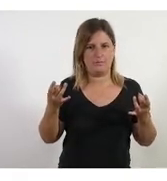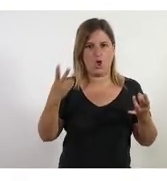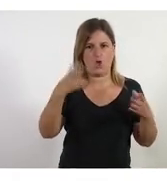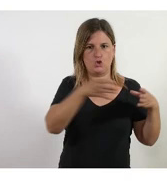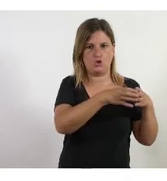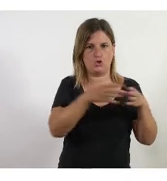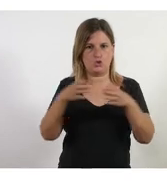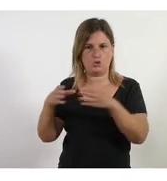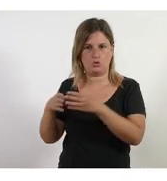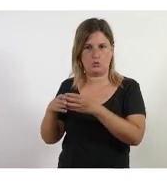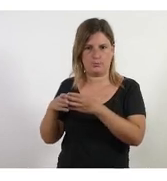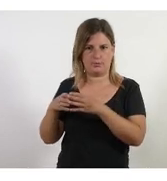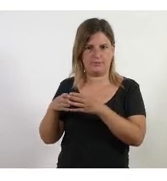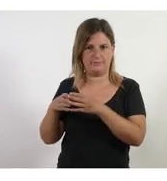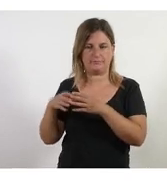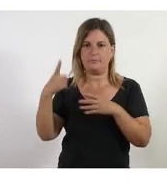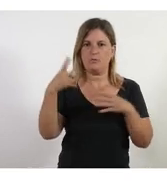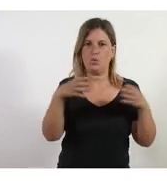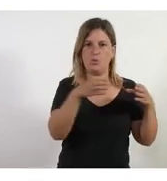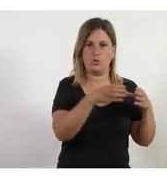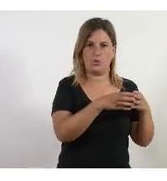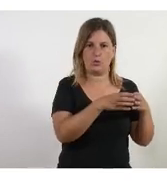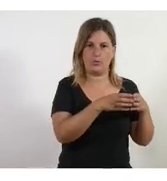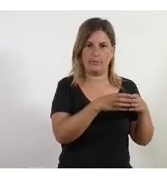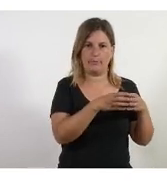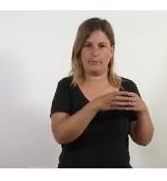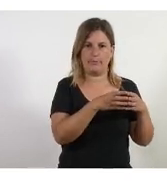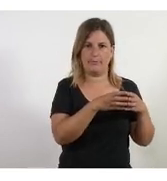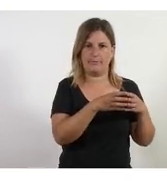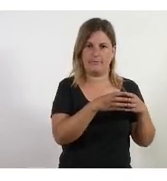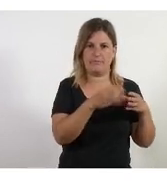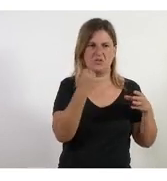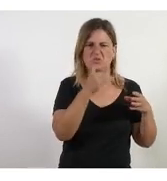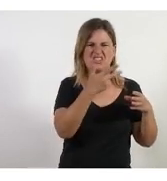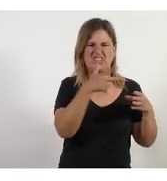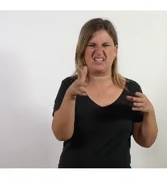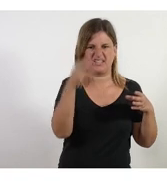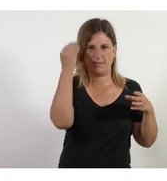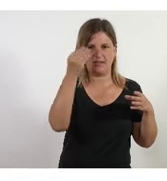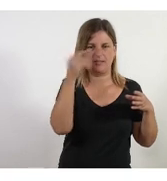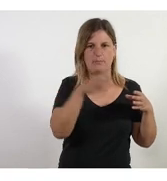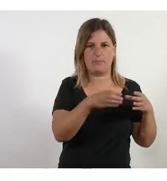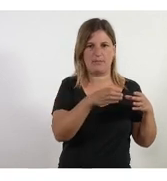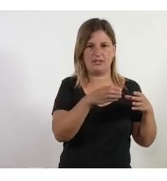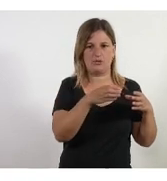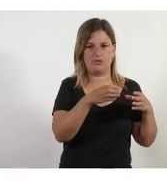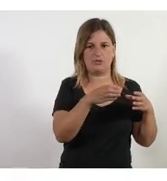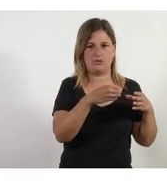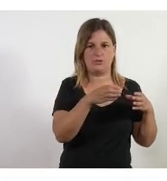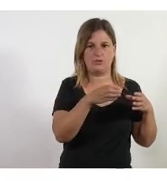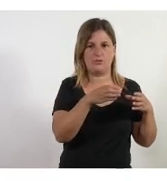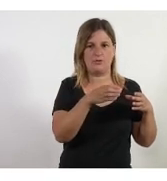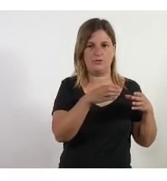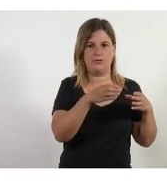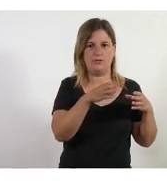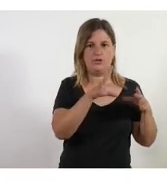grups. Van agafar un grup que durant, no sé si eren 3 setmanes, els van fer tocar unes peces de